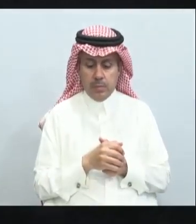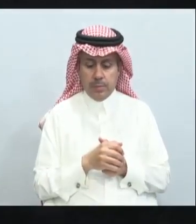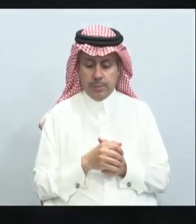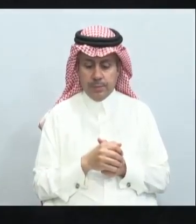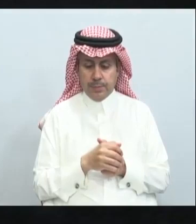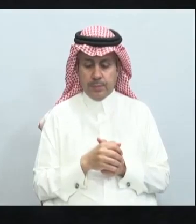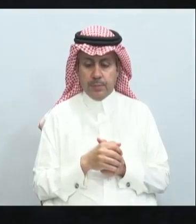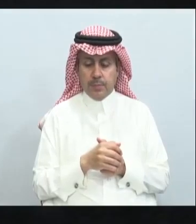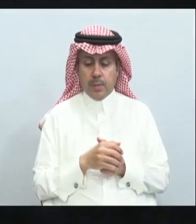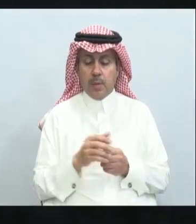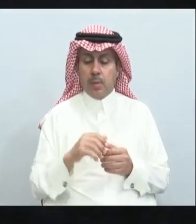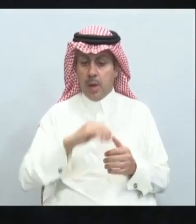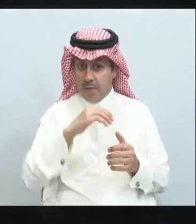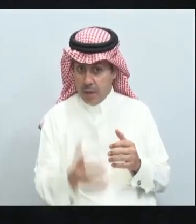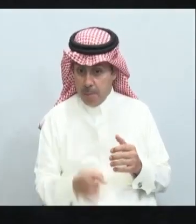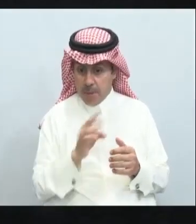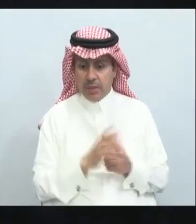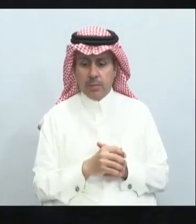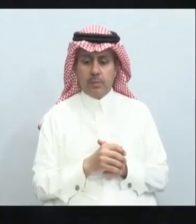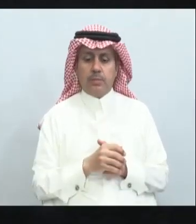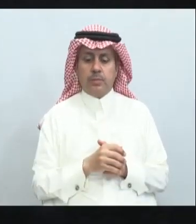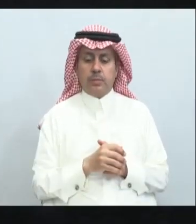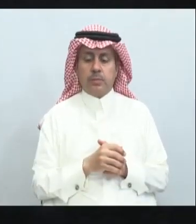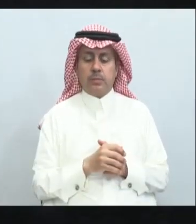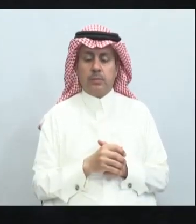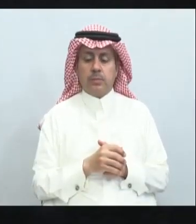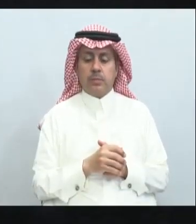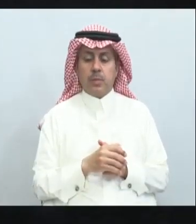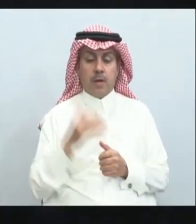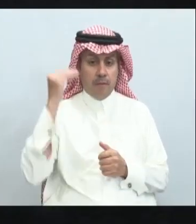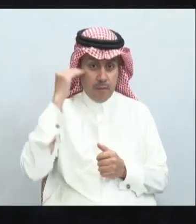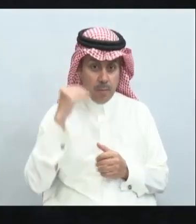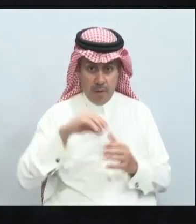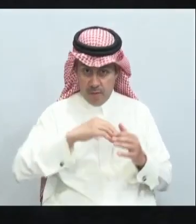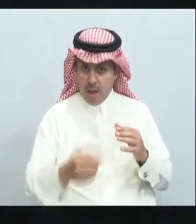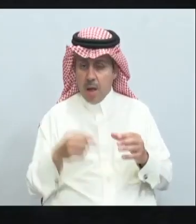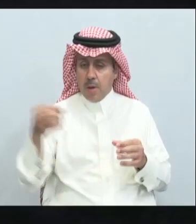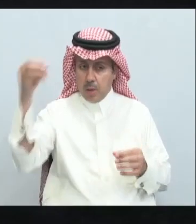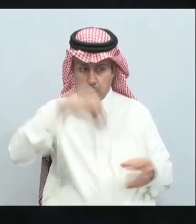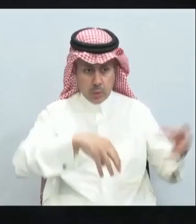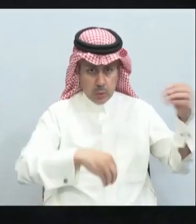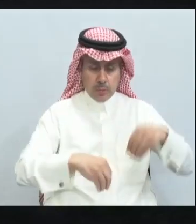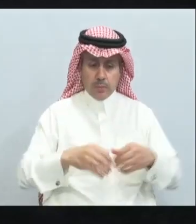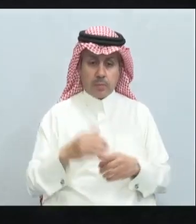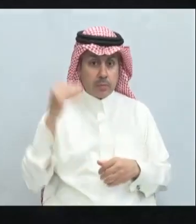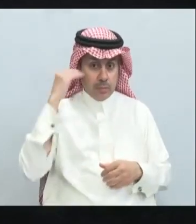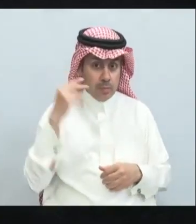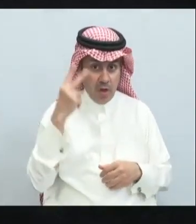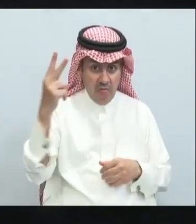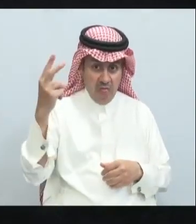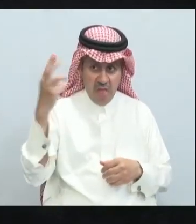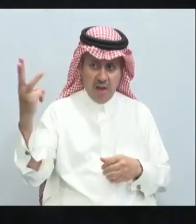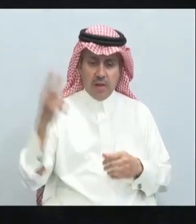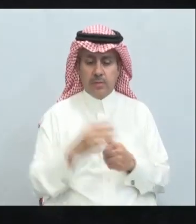اما ان يكون خارجيا واما ان يكون في المراه الزوجه او ان يكون في امراه اخرى غير